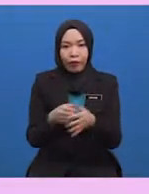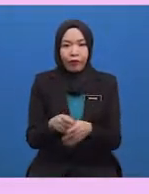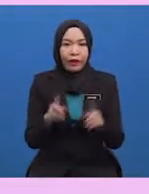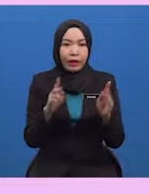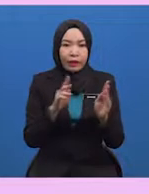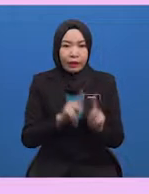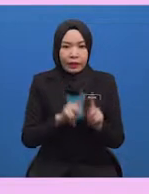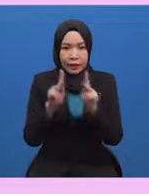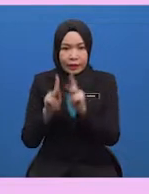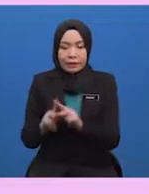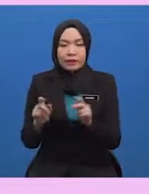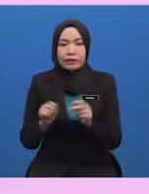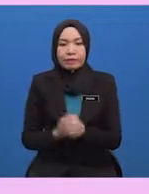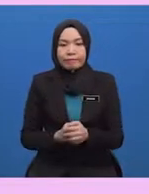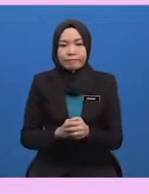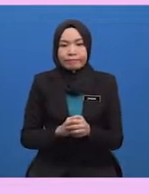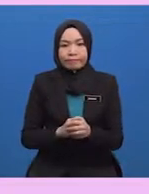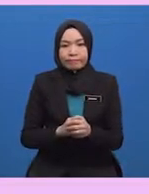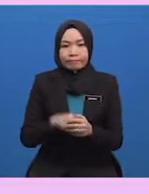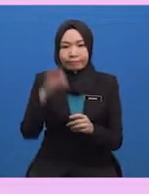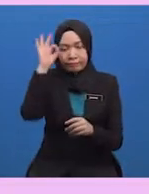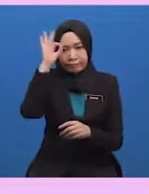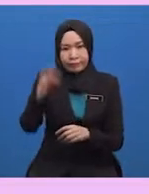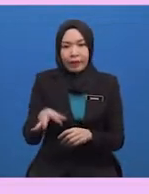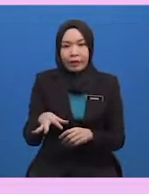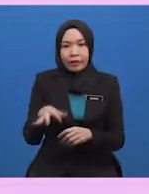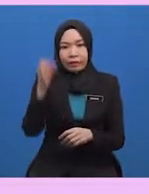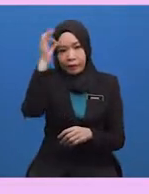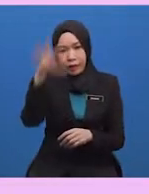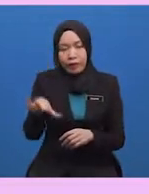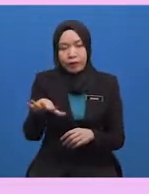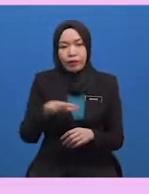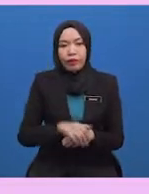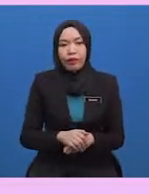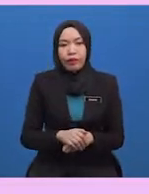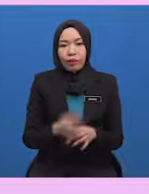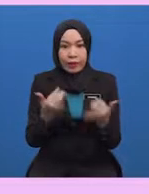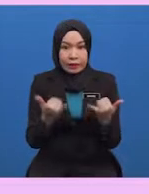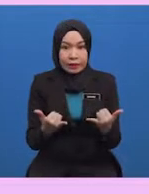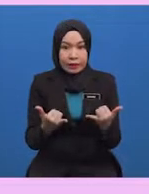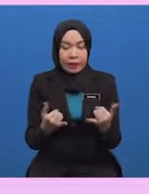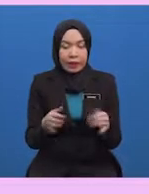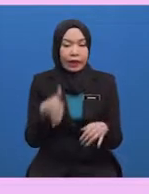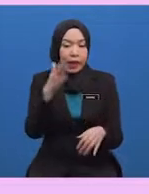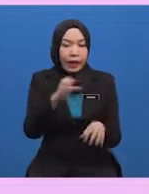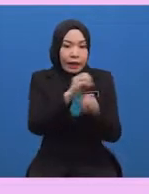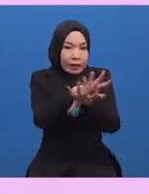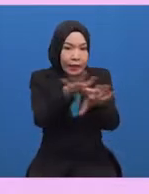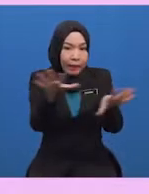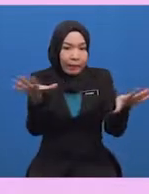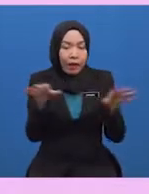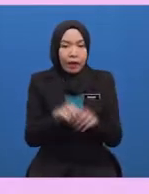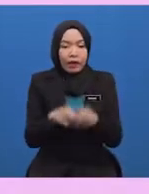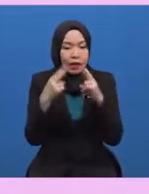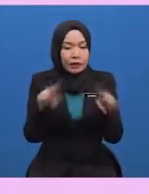desa. Maklumat terkini mudah disebarkan dan digunapakai oleh penduduk desa